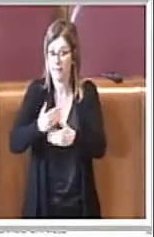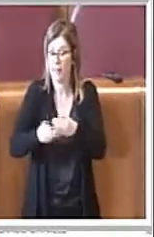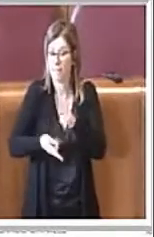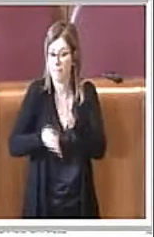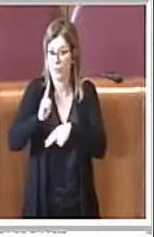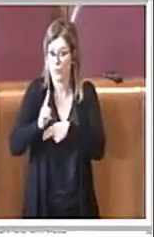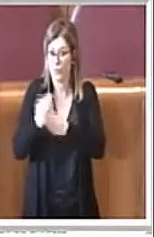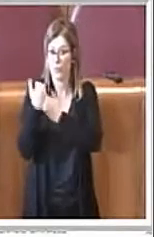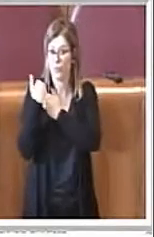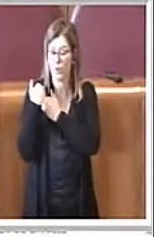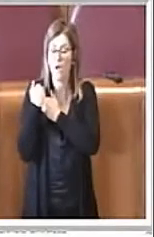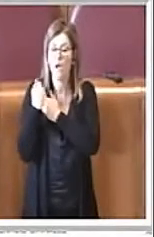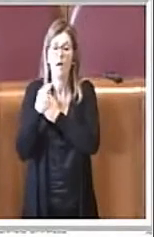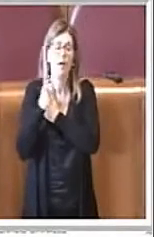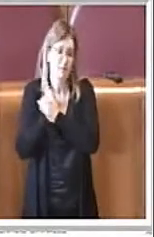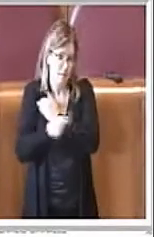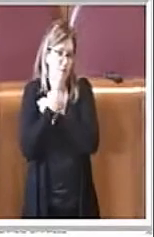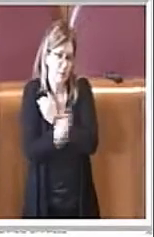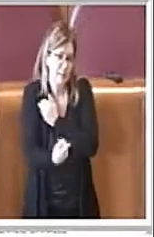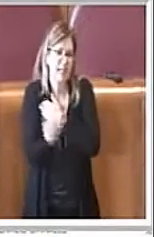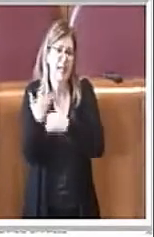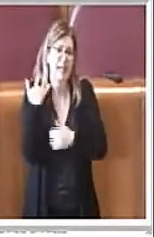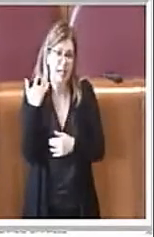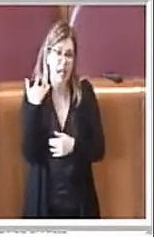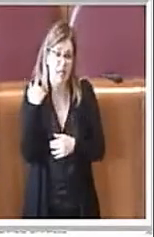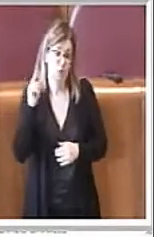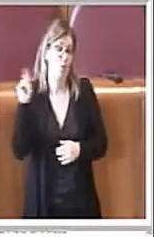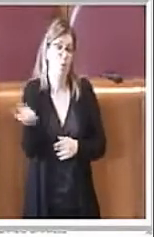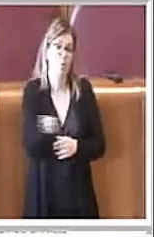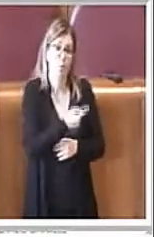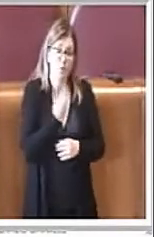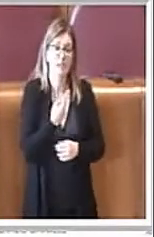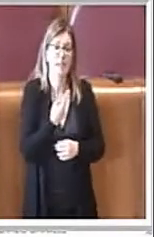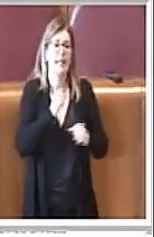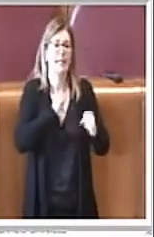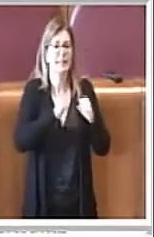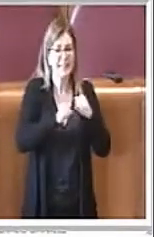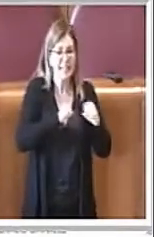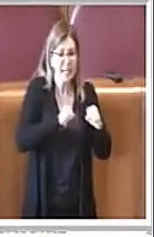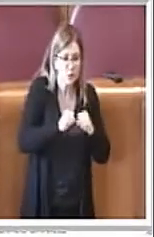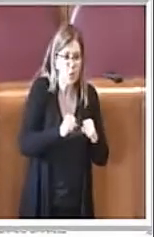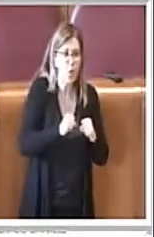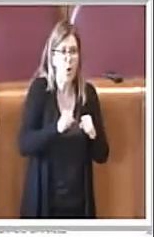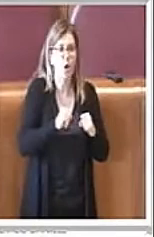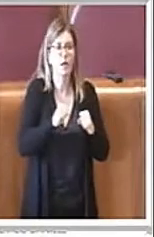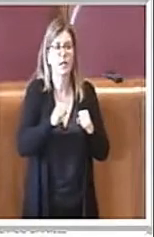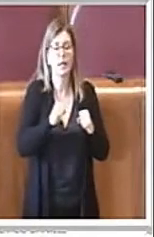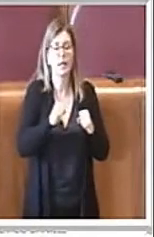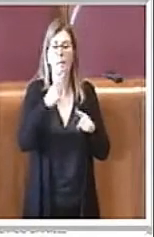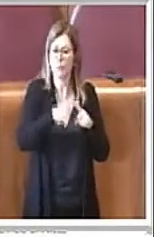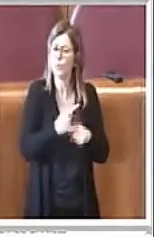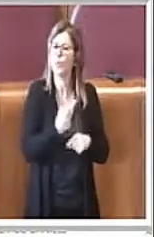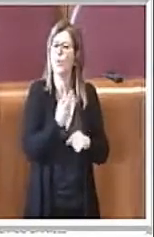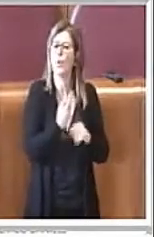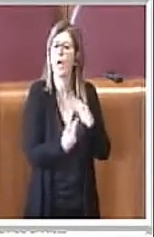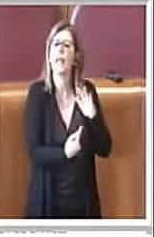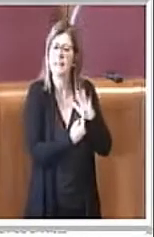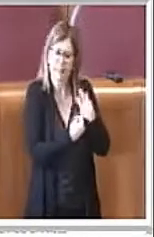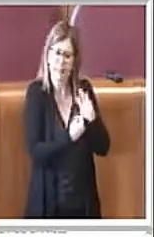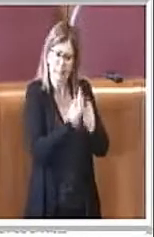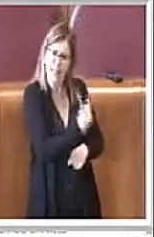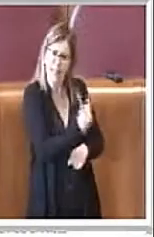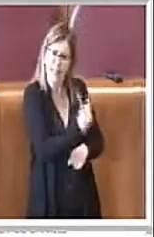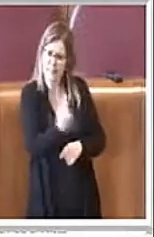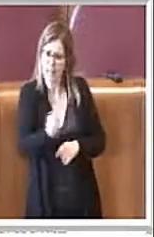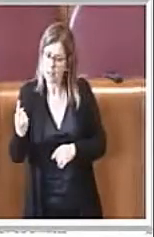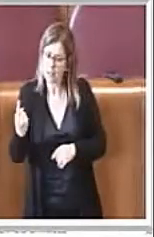ringraziare tutti coloro che, anche in questa fase, i direttori, ma anche i singoli dipendenti, hanno dato il